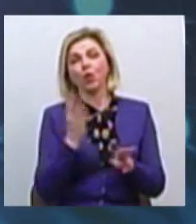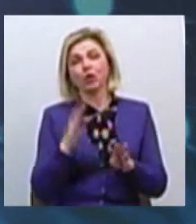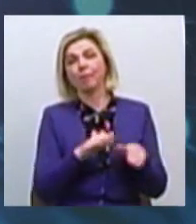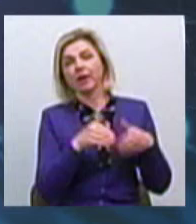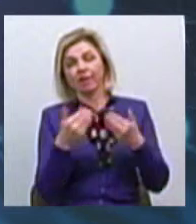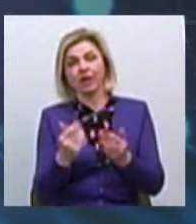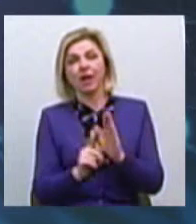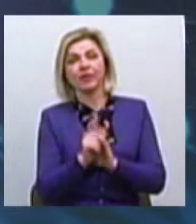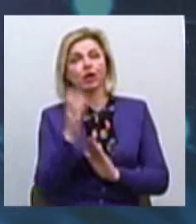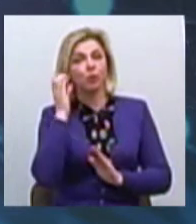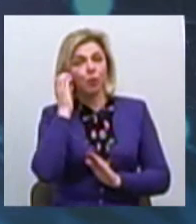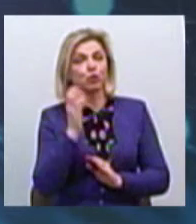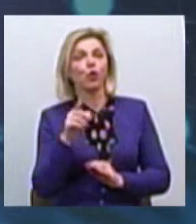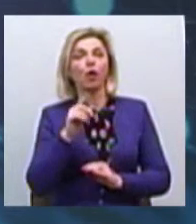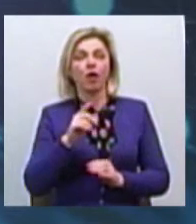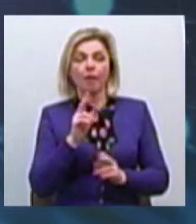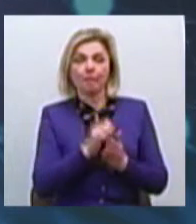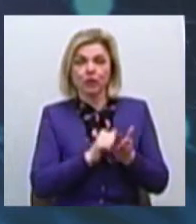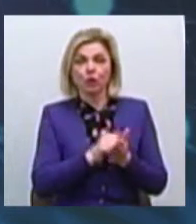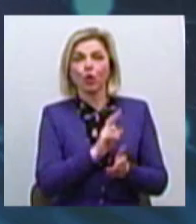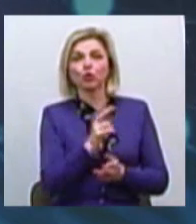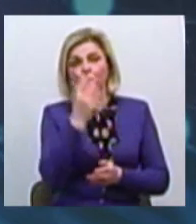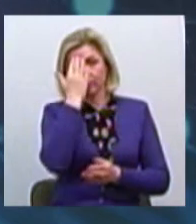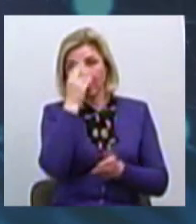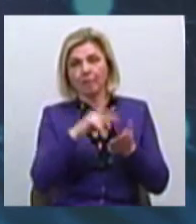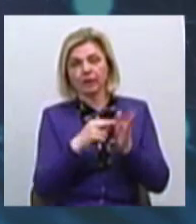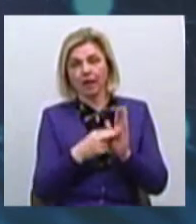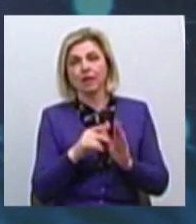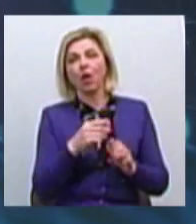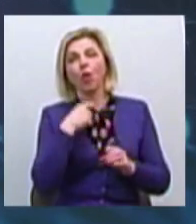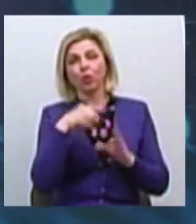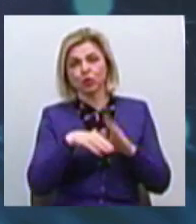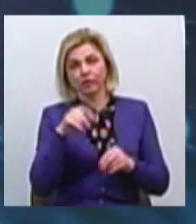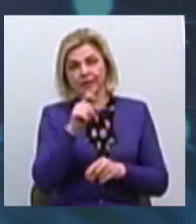послухаємо мотивацію тих, хто планував голосувати за Володимира Зеленського.